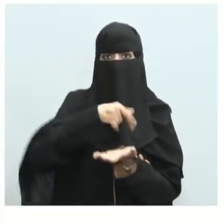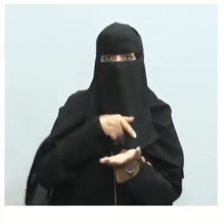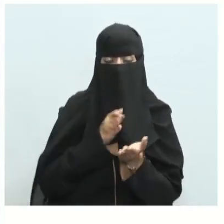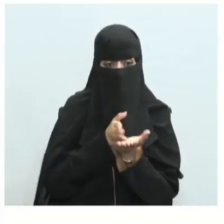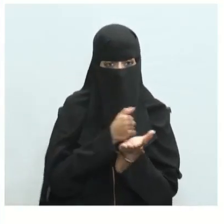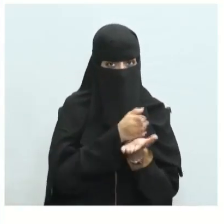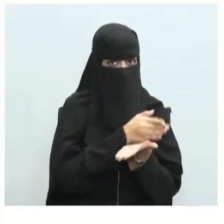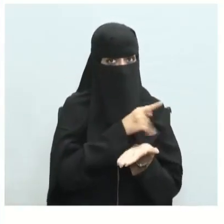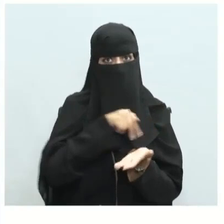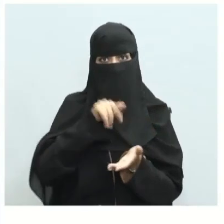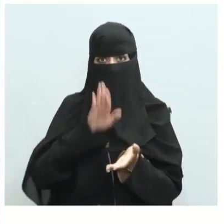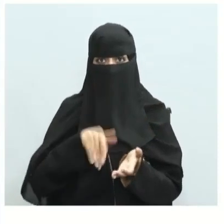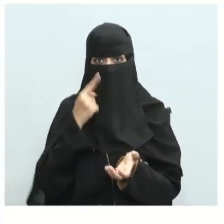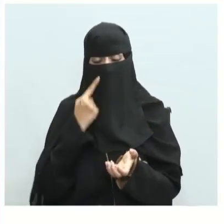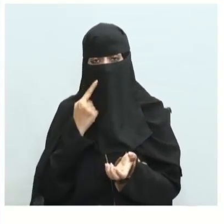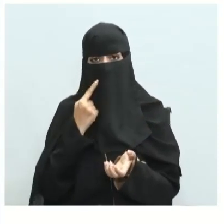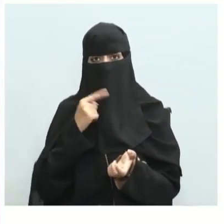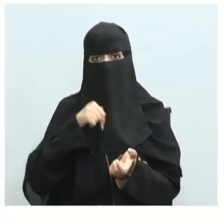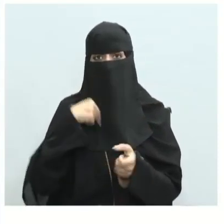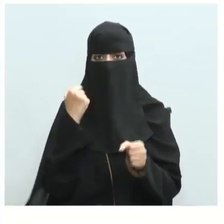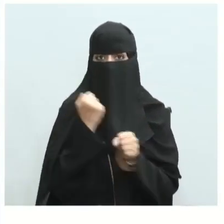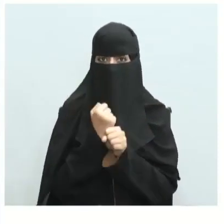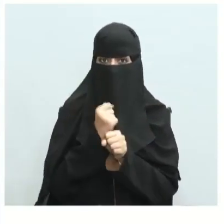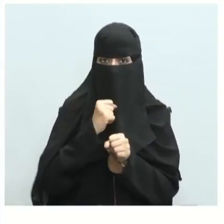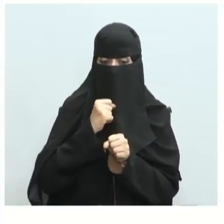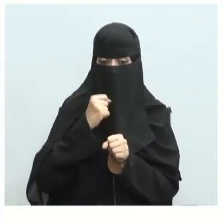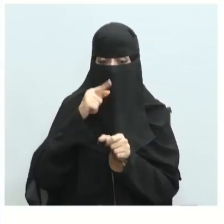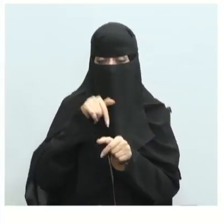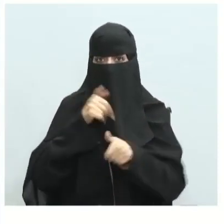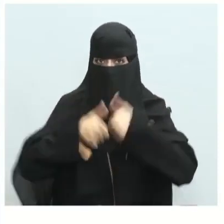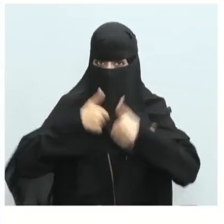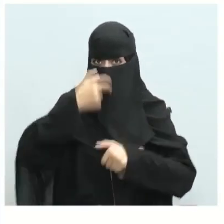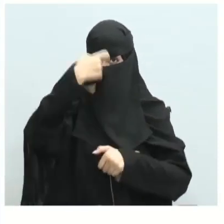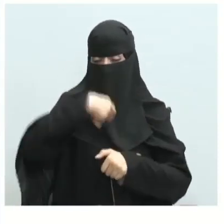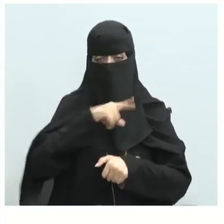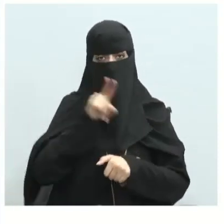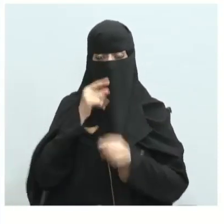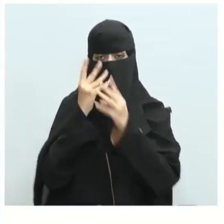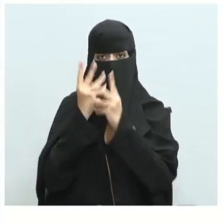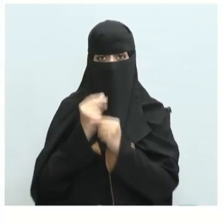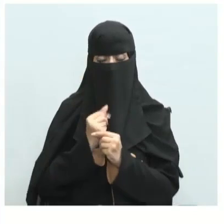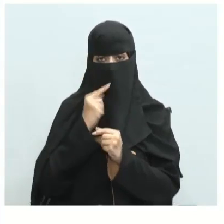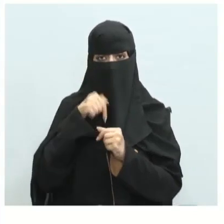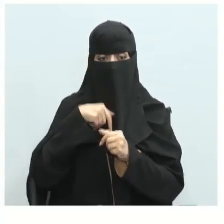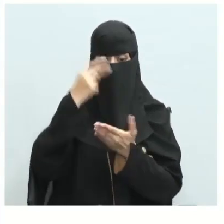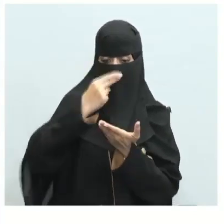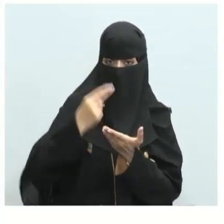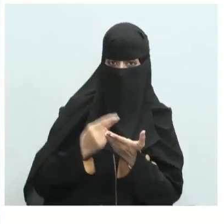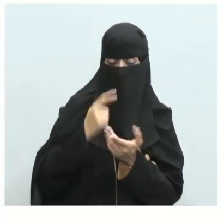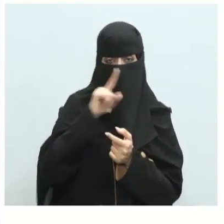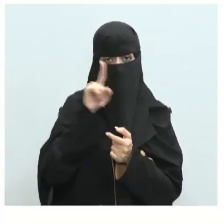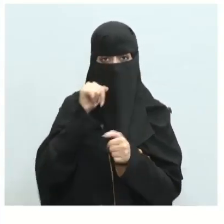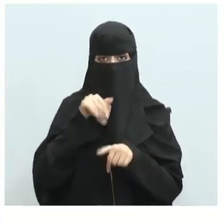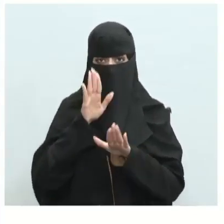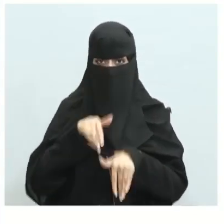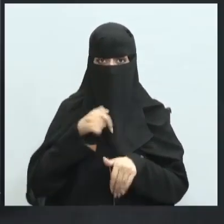ومجالات حياتيه او حياه معينه وفي اختبار الشخصيه لا يطلب منك حساب او رسم كما ذكرنا هنالك